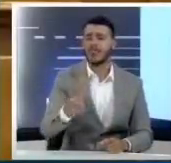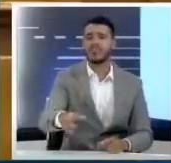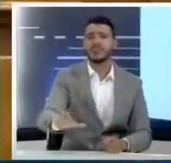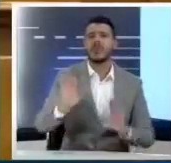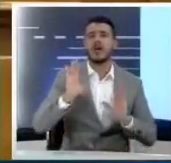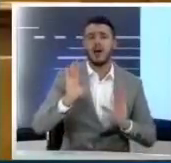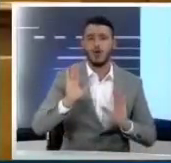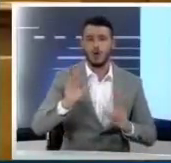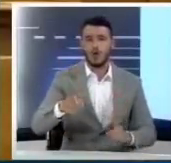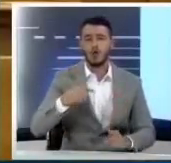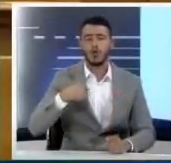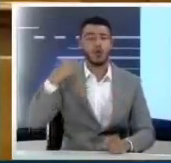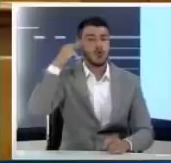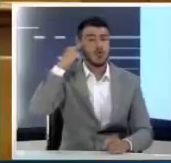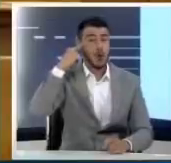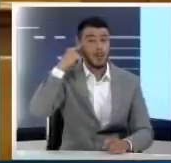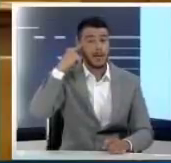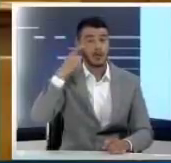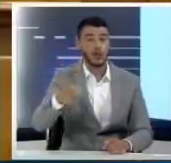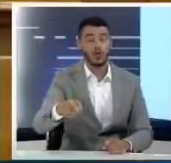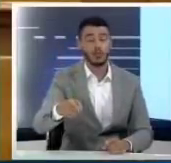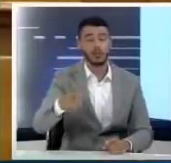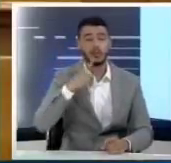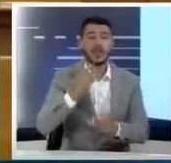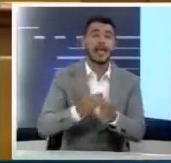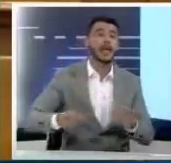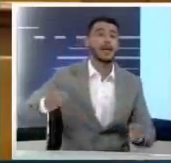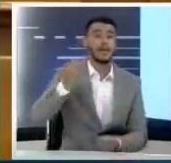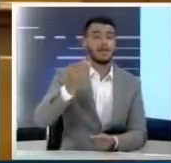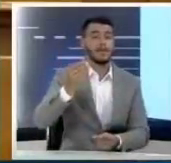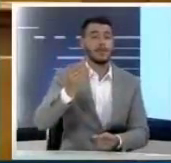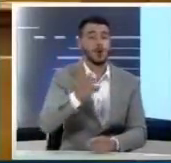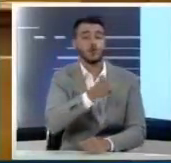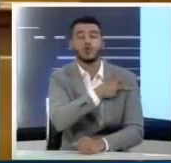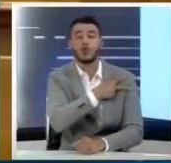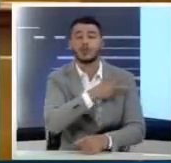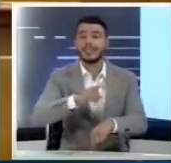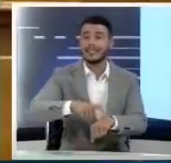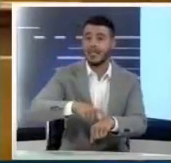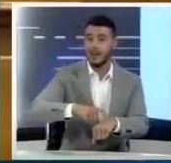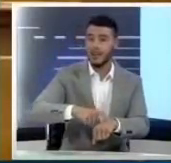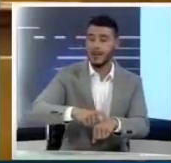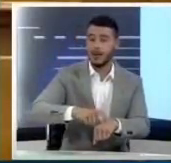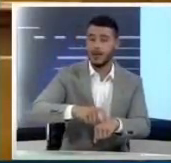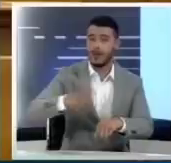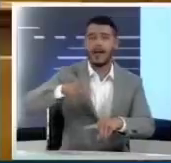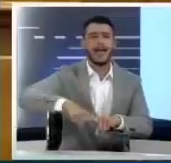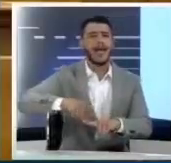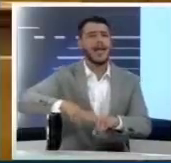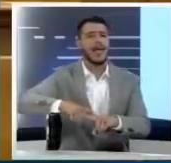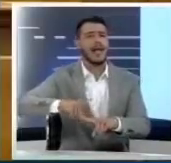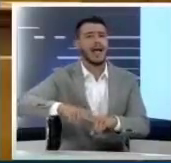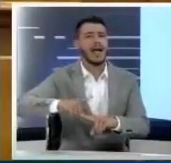έχω καταλάβει θεωρεί ότι η πιο μεγάλη στιγμή του ελληνικού πολιτεύματος μετά από το